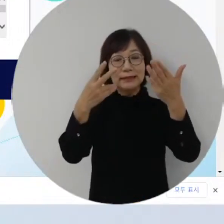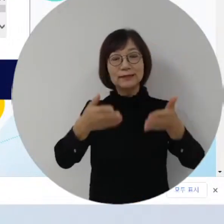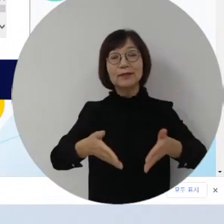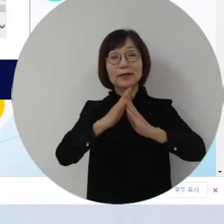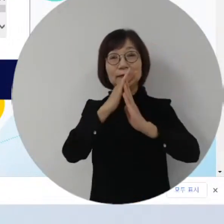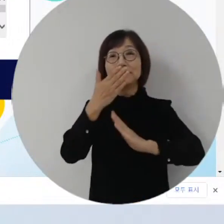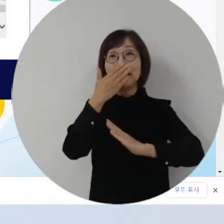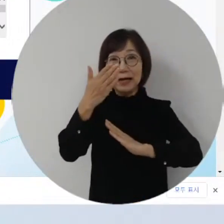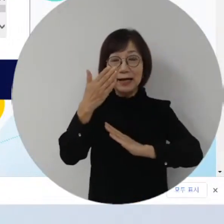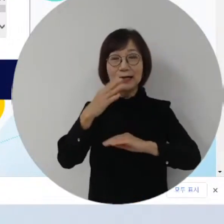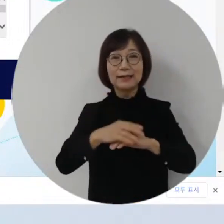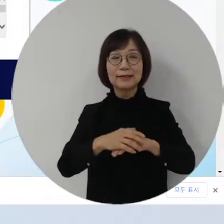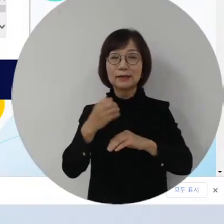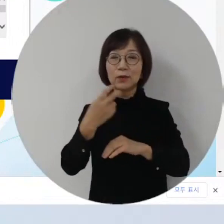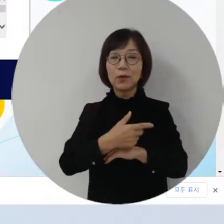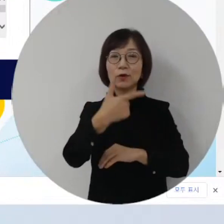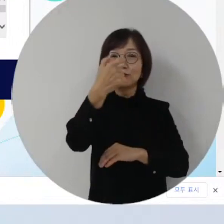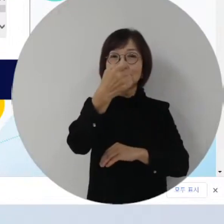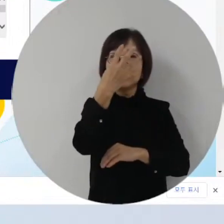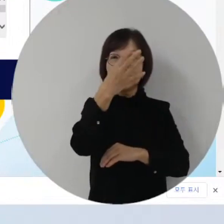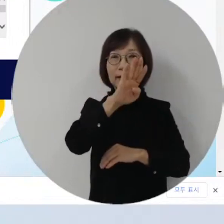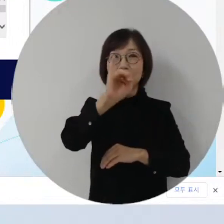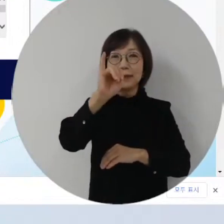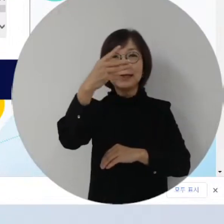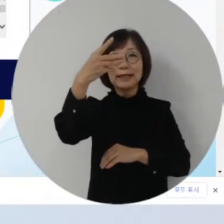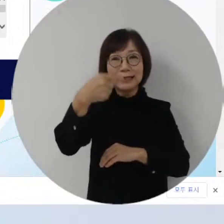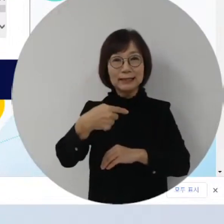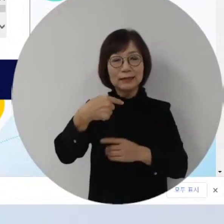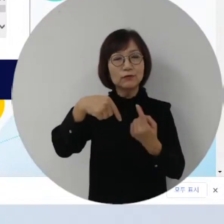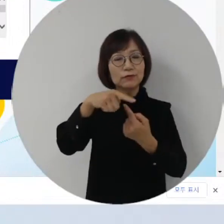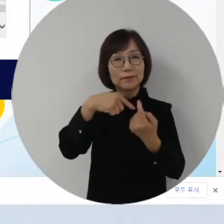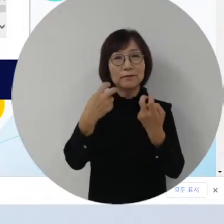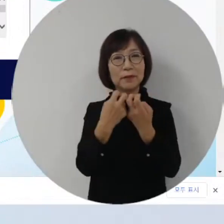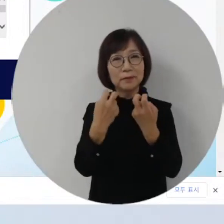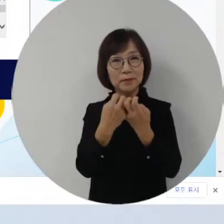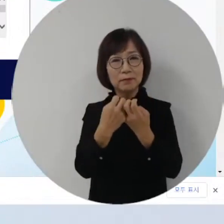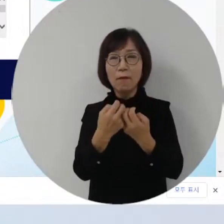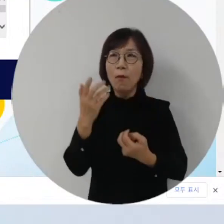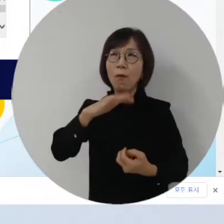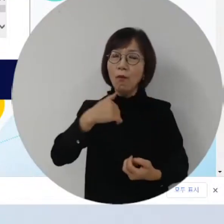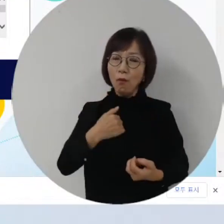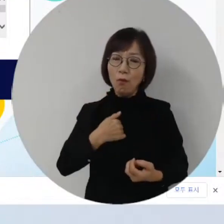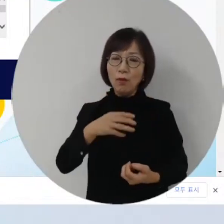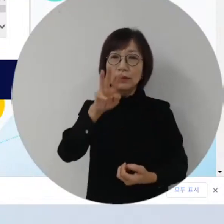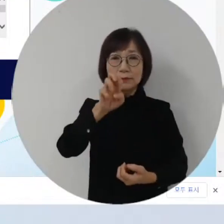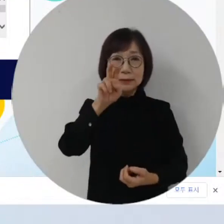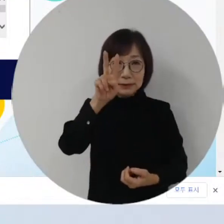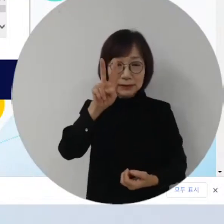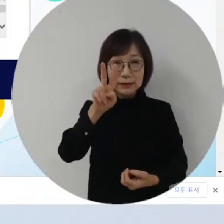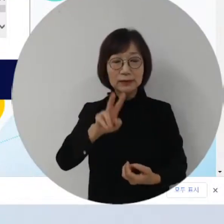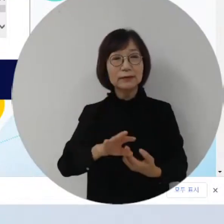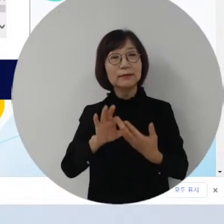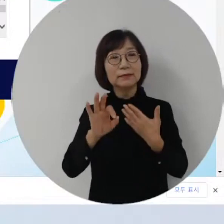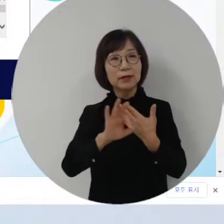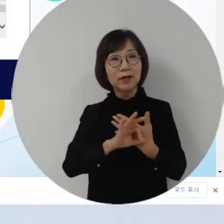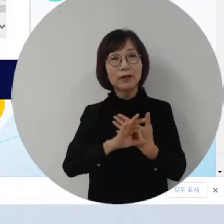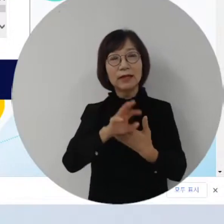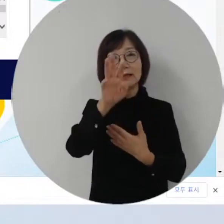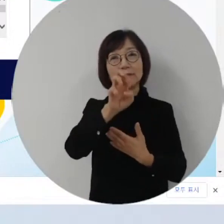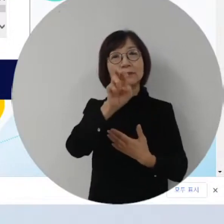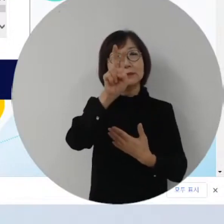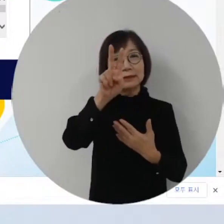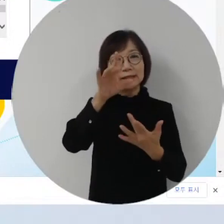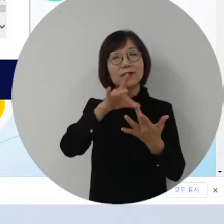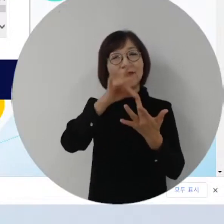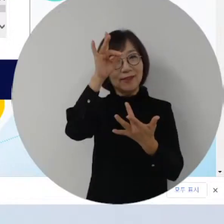얘기고요. 64비트 운영체제. 근데 나는 운영체제가요 32비트예요. 그러면 32비트를 선택을